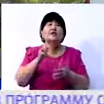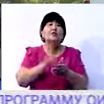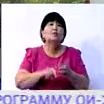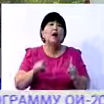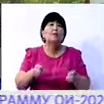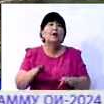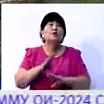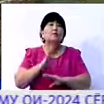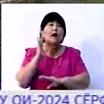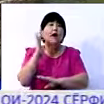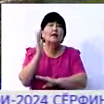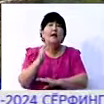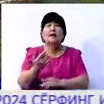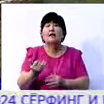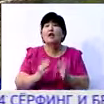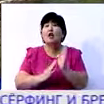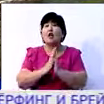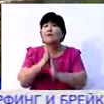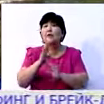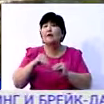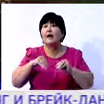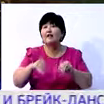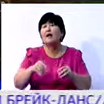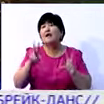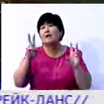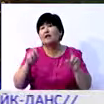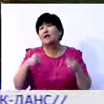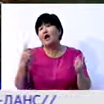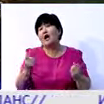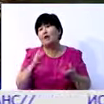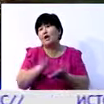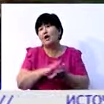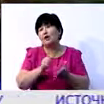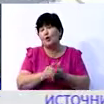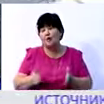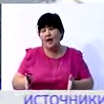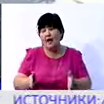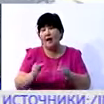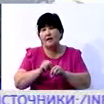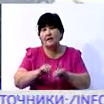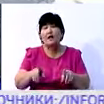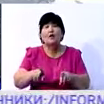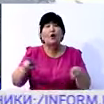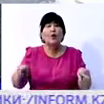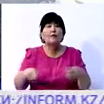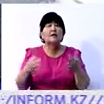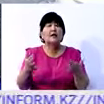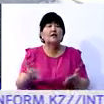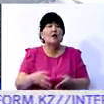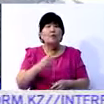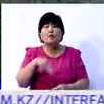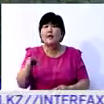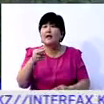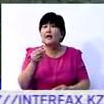почему погибают деревья, не приживаются саженцы, называют обычно разрушение арочной сети. На восстановление требуются